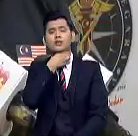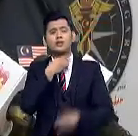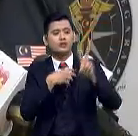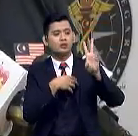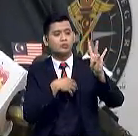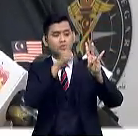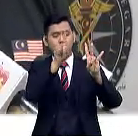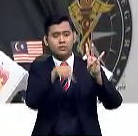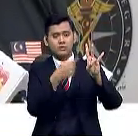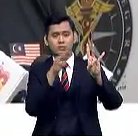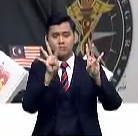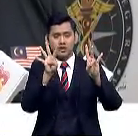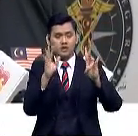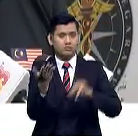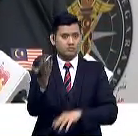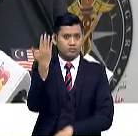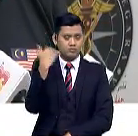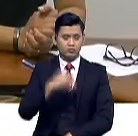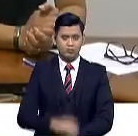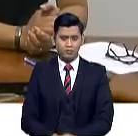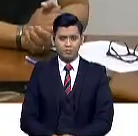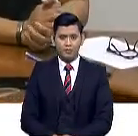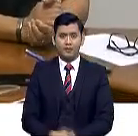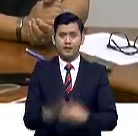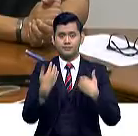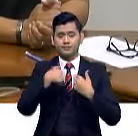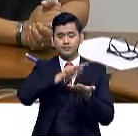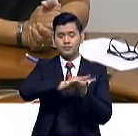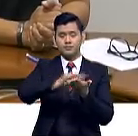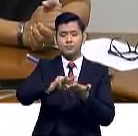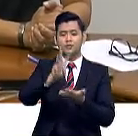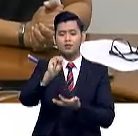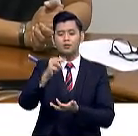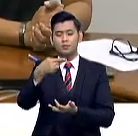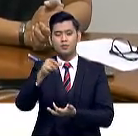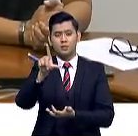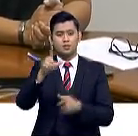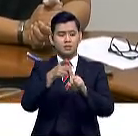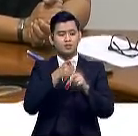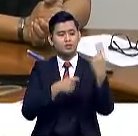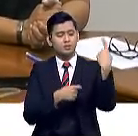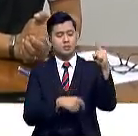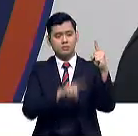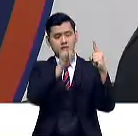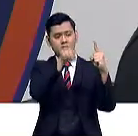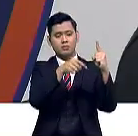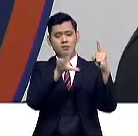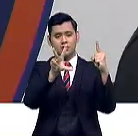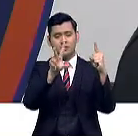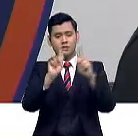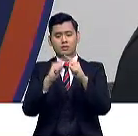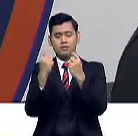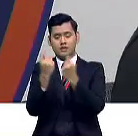hai hai Hai menurut harus panjang tiga minggu msl berlangsung dari 11 much pasukan yang bergaya